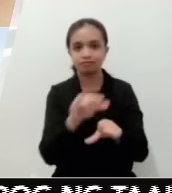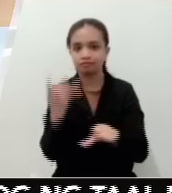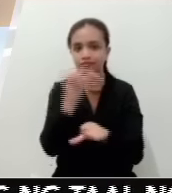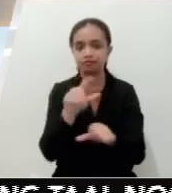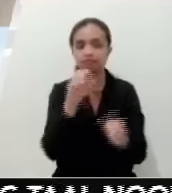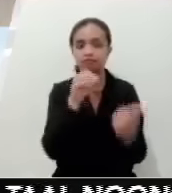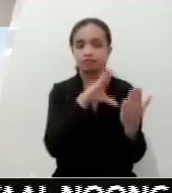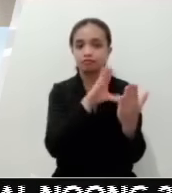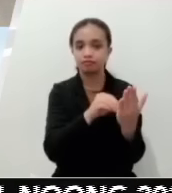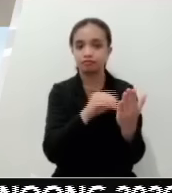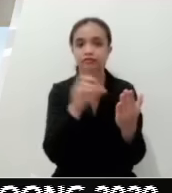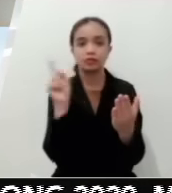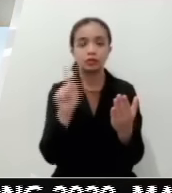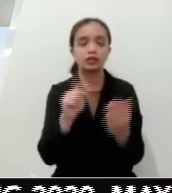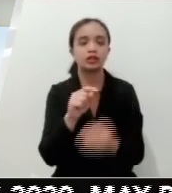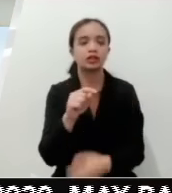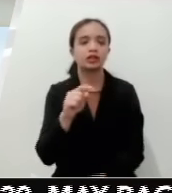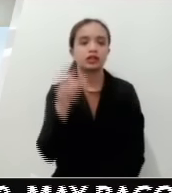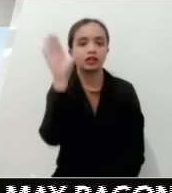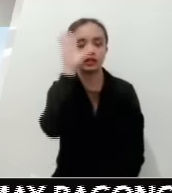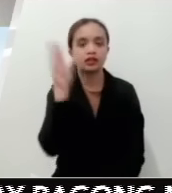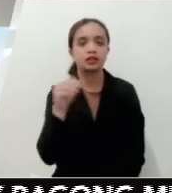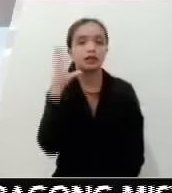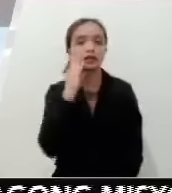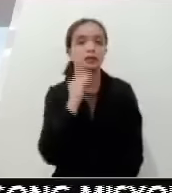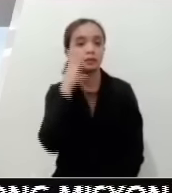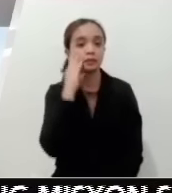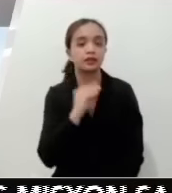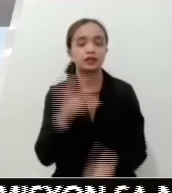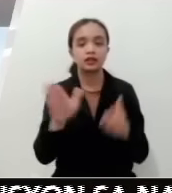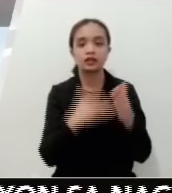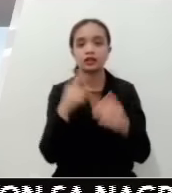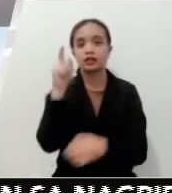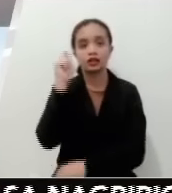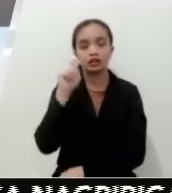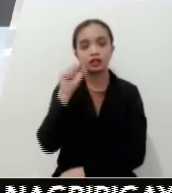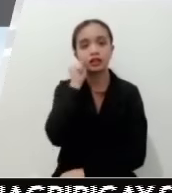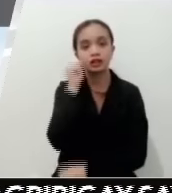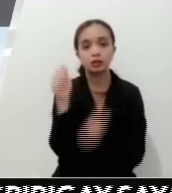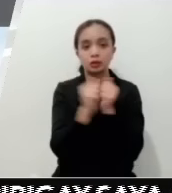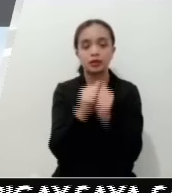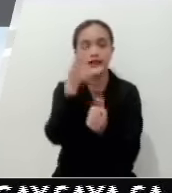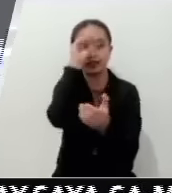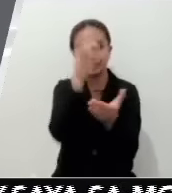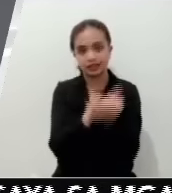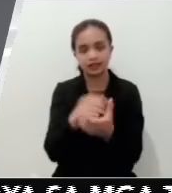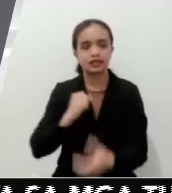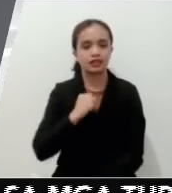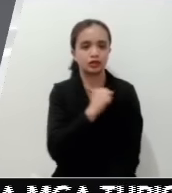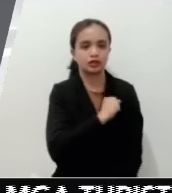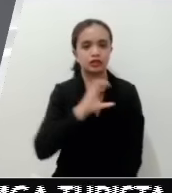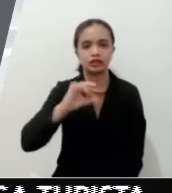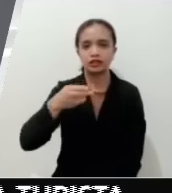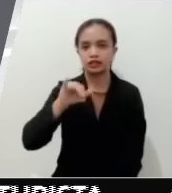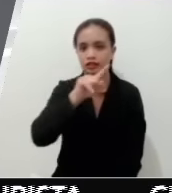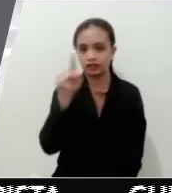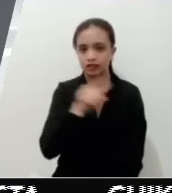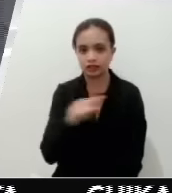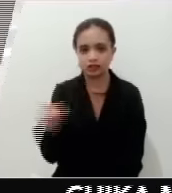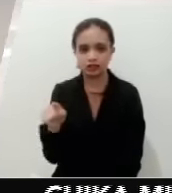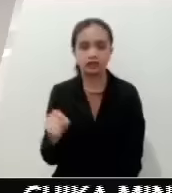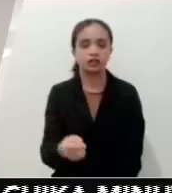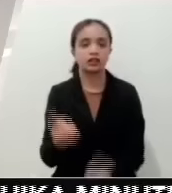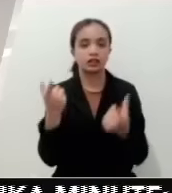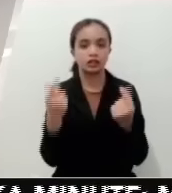fun experience sa concert ni Taylor Swift sa Singapore kasama ang kanyang Mister na si senator chese Escudero Nakipag exchange din si